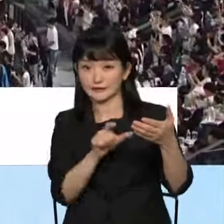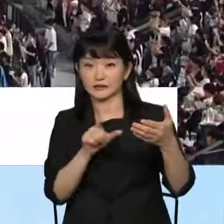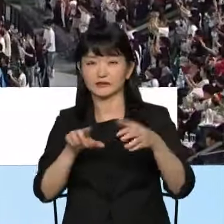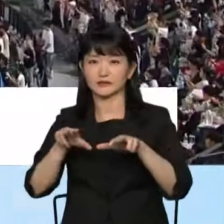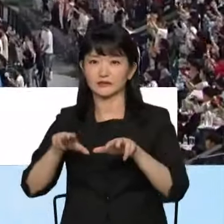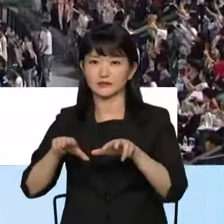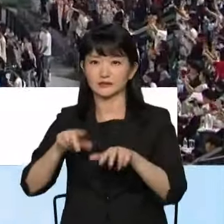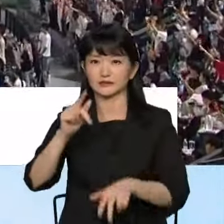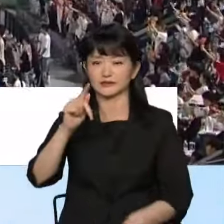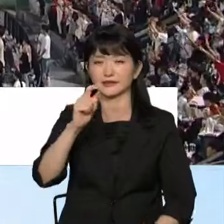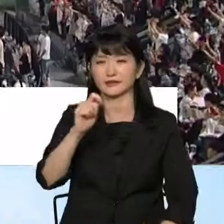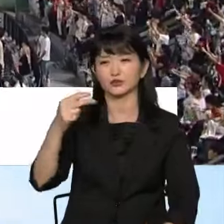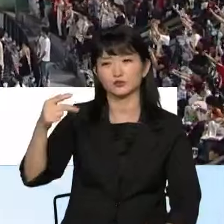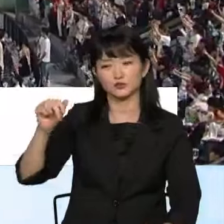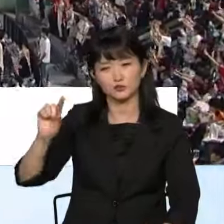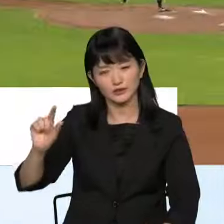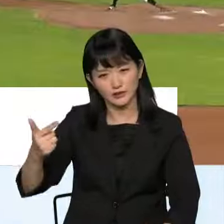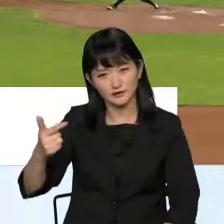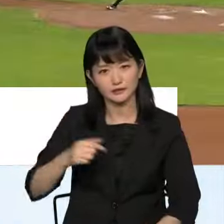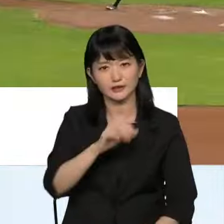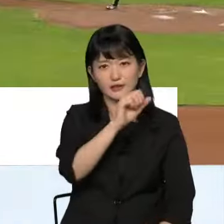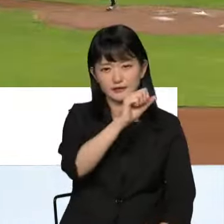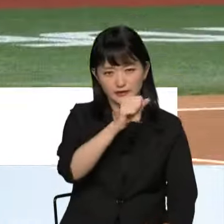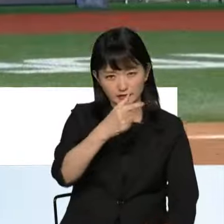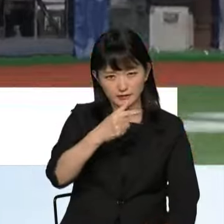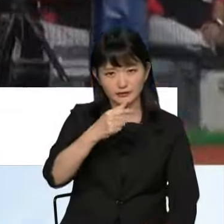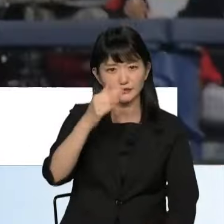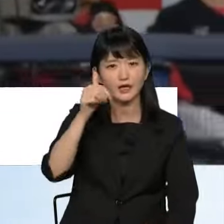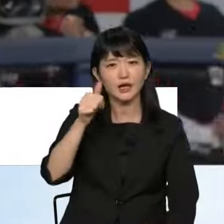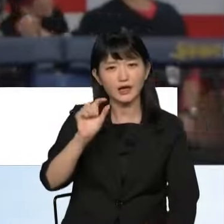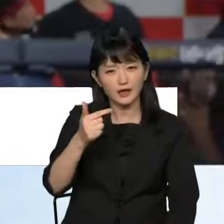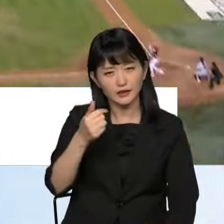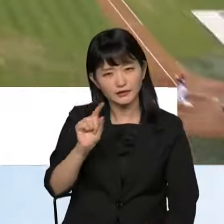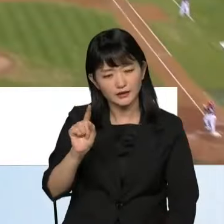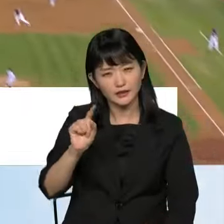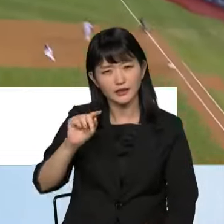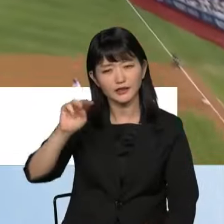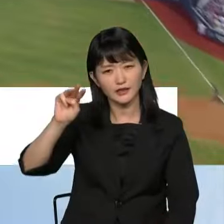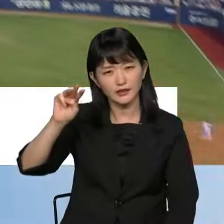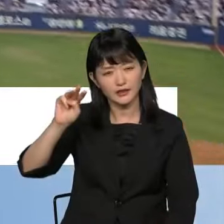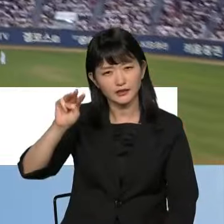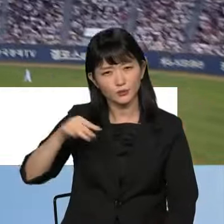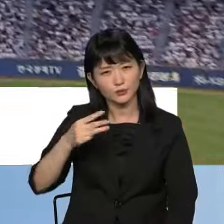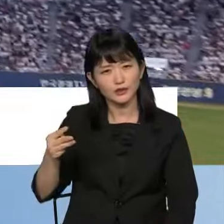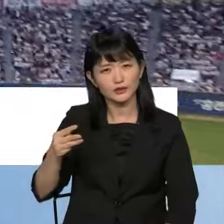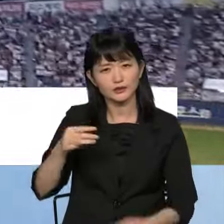이제 KT하고 두산이냐 아니면 SSG 뭐 롯데 하나냐 이렇게 되는데 지금의 순위가